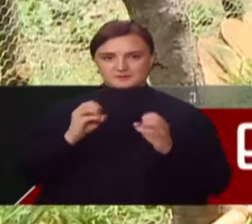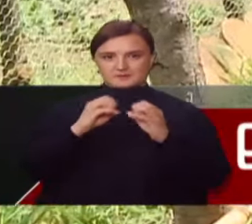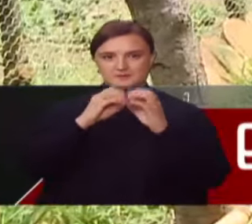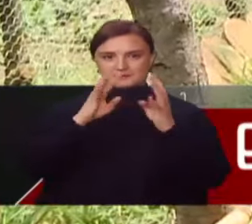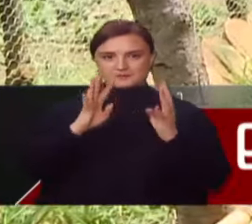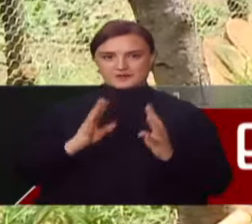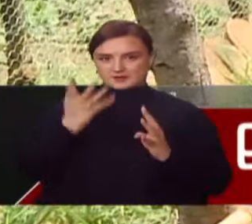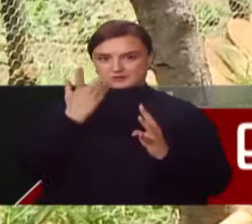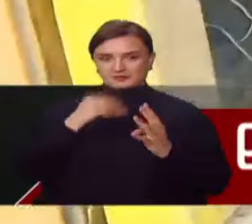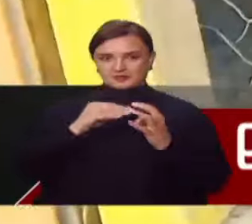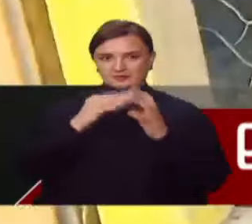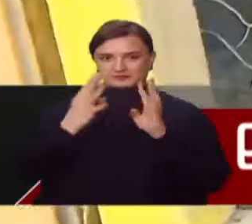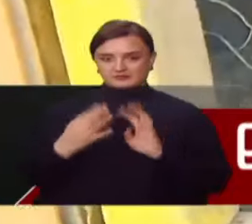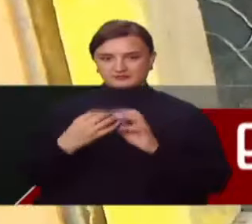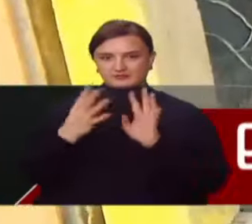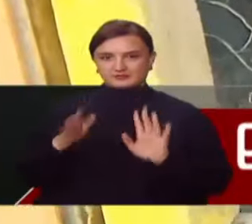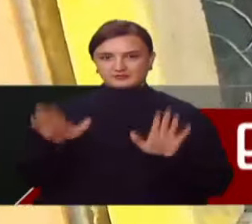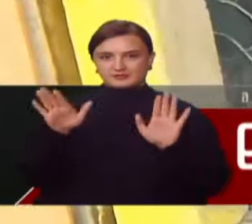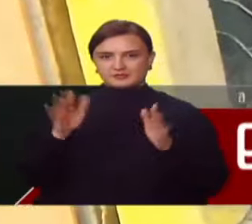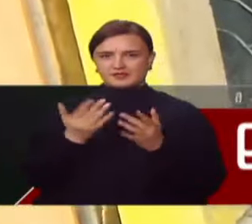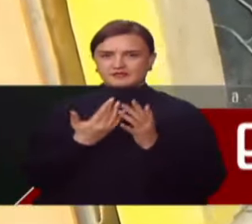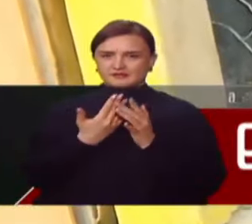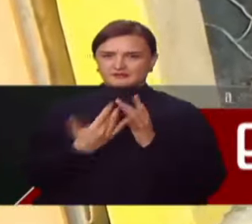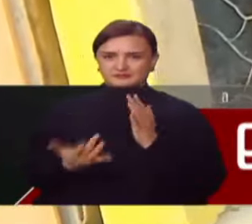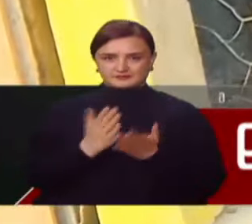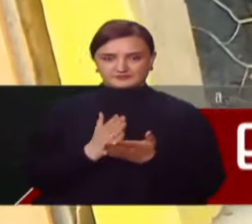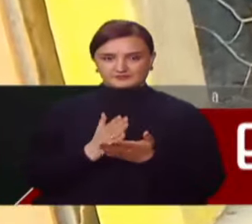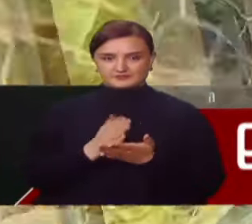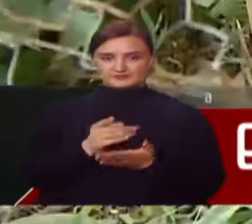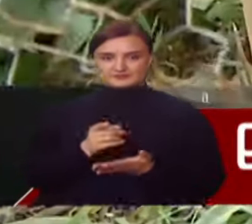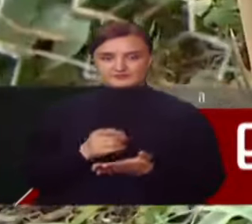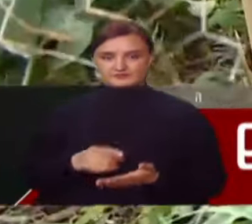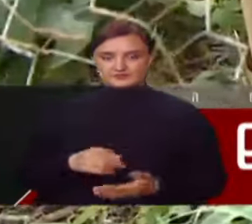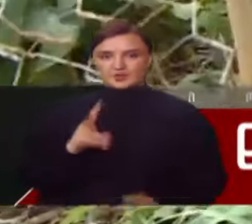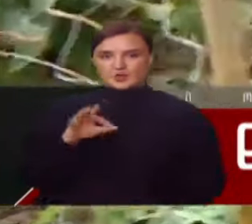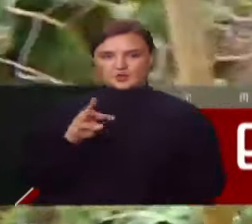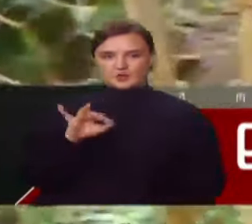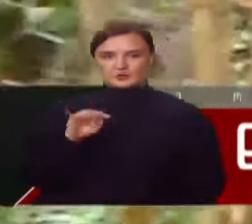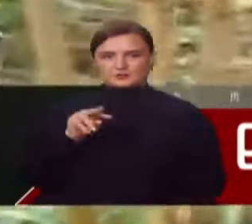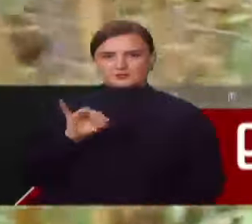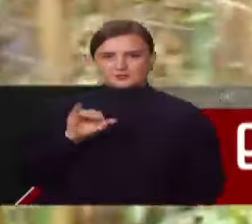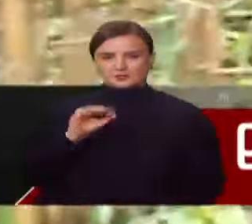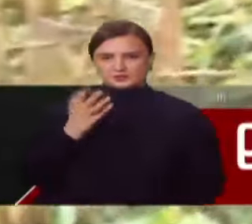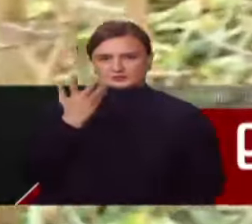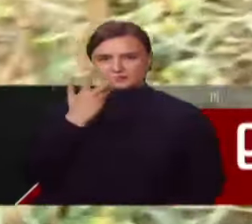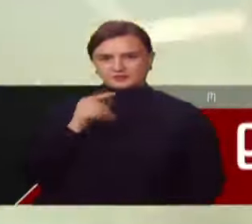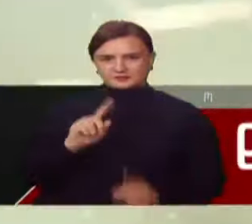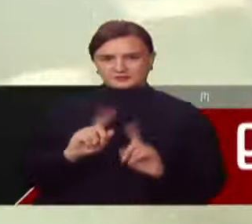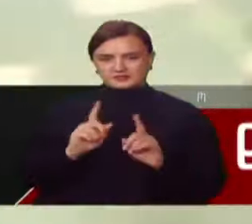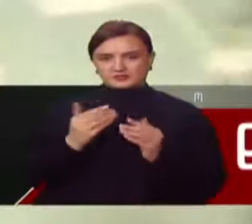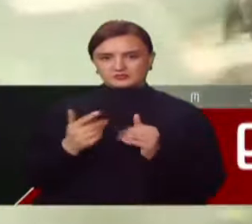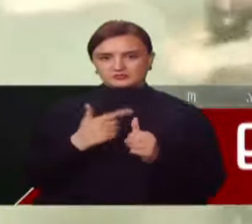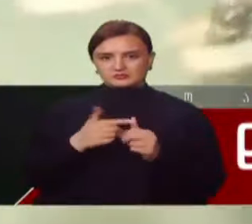შემოფარგლულ ფერად ვოლიერებში ფრინველთა ნაირსახეობაა წარმოდგენილი. კოლუმბიური ბრამას, ლიმონისფერი კოხინხინის,